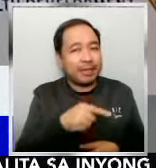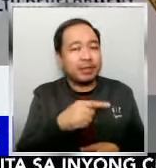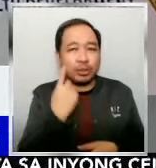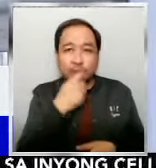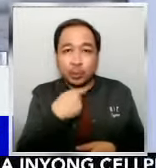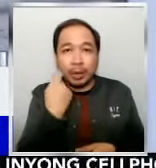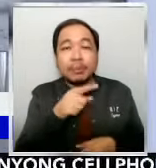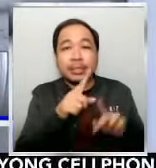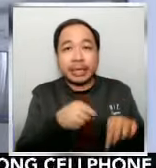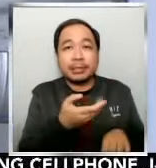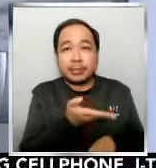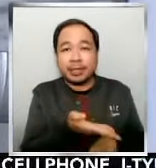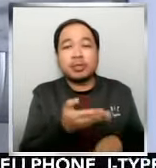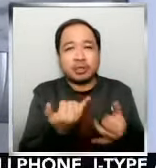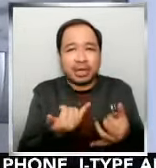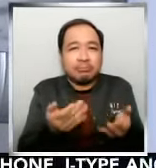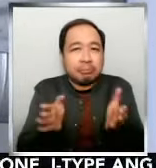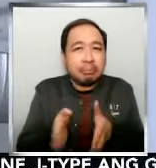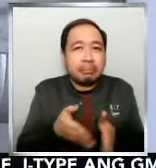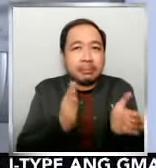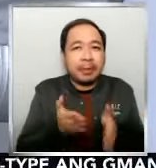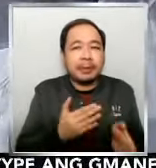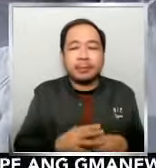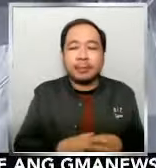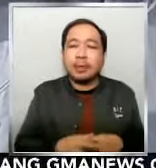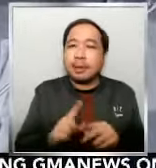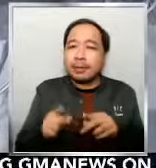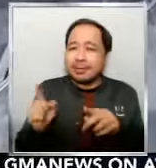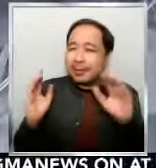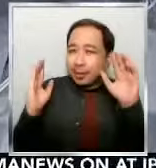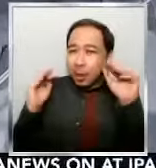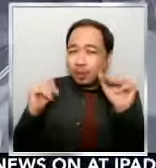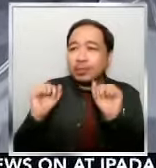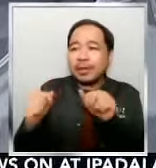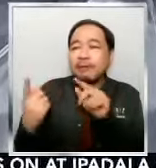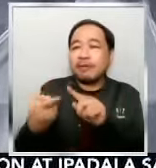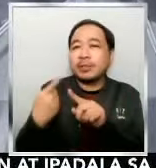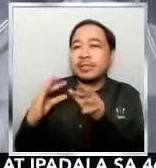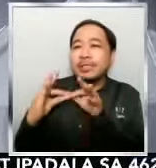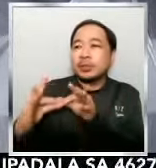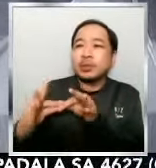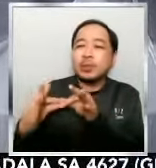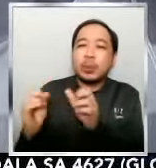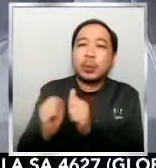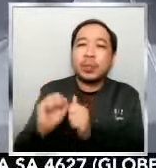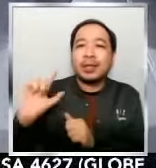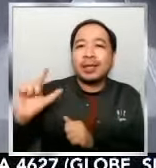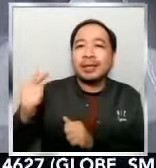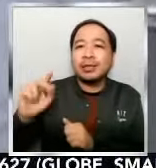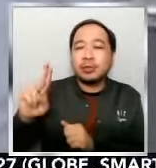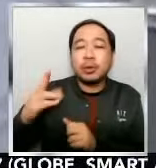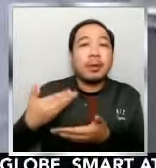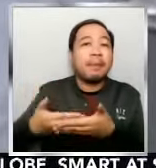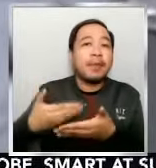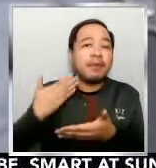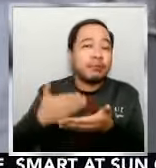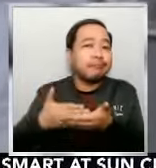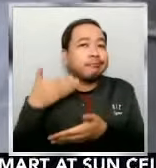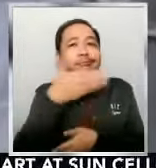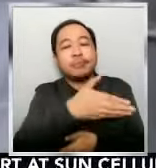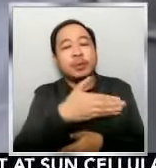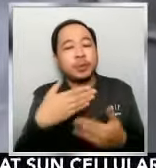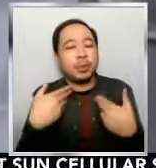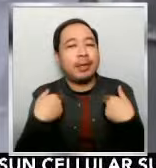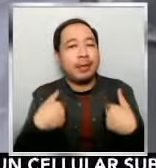on that po. Pero sana daw makipag-ugnayan muna sa mga LGU bago dumagsak sa mga health center.